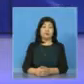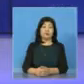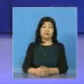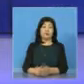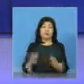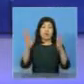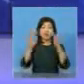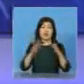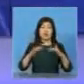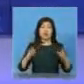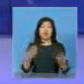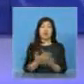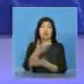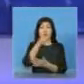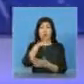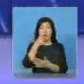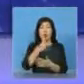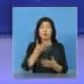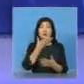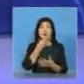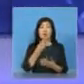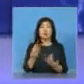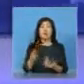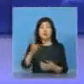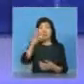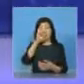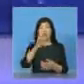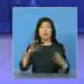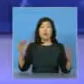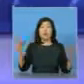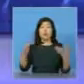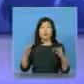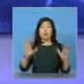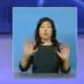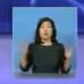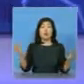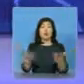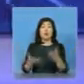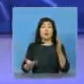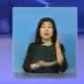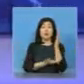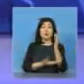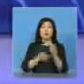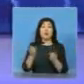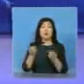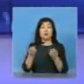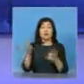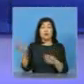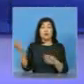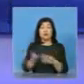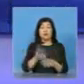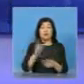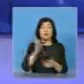Шырша жаңа жылдың сәні дегенмен мереке қарсаңында мемлекет қорғауындағы орман алқабынан қылқан жапырақты ағаштарды заңсыз кесіп алған адамдар